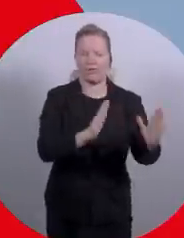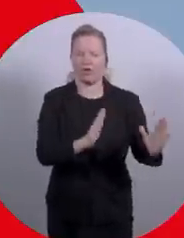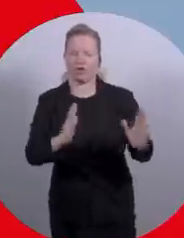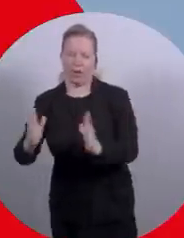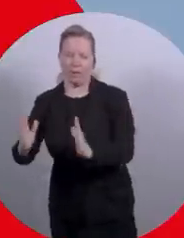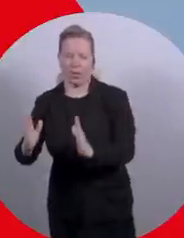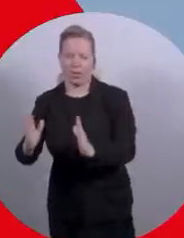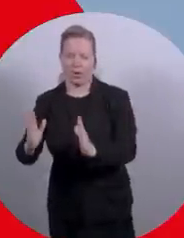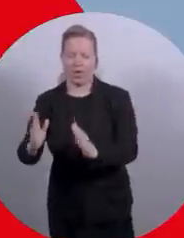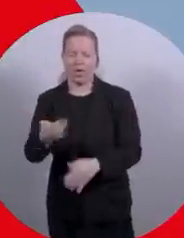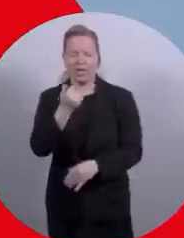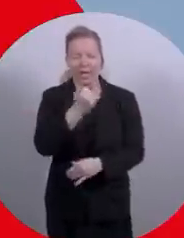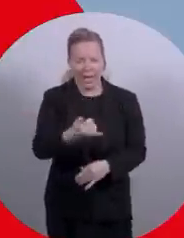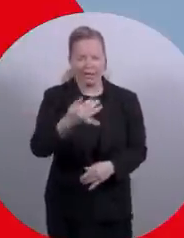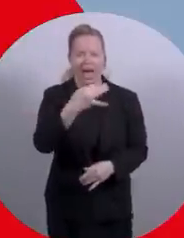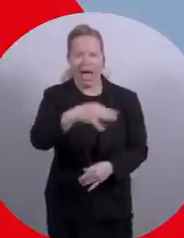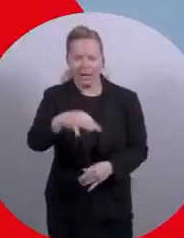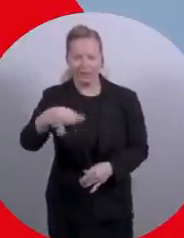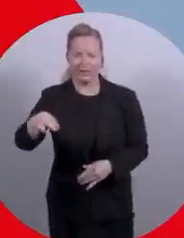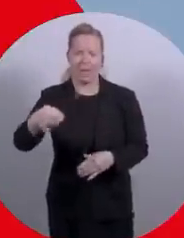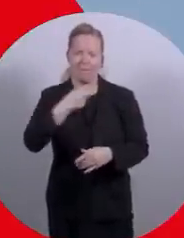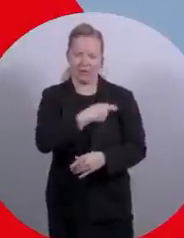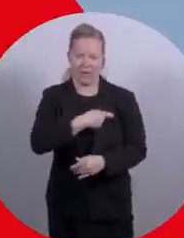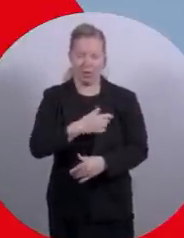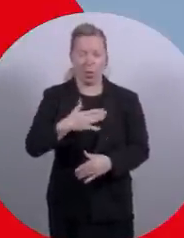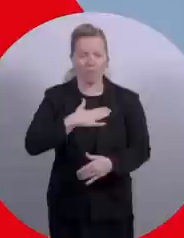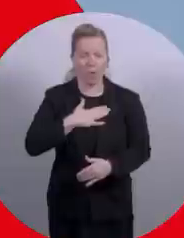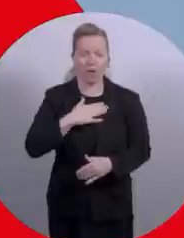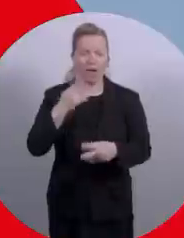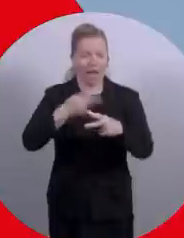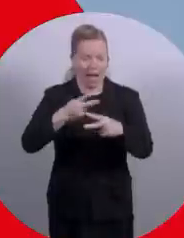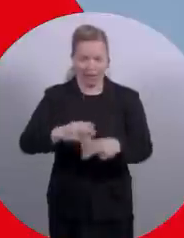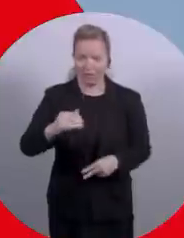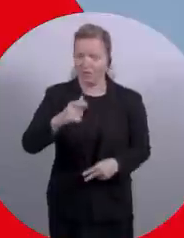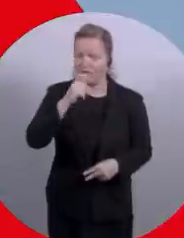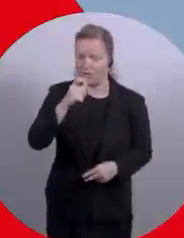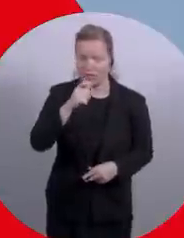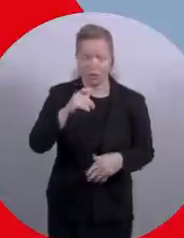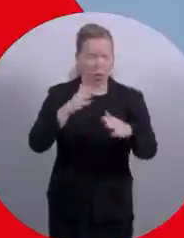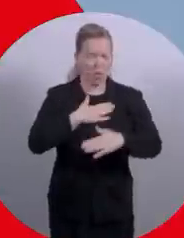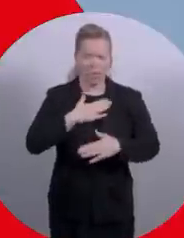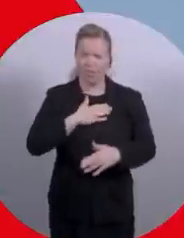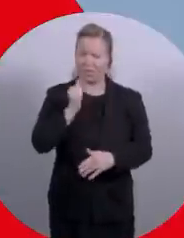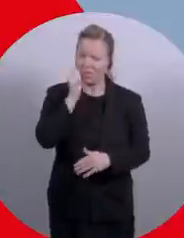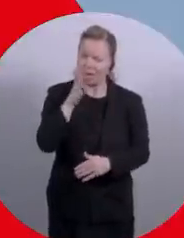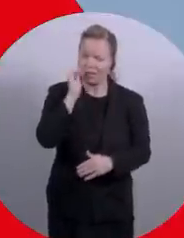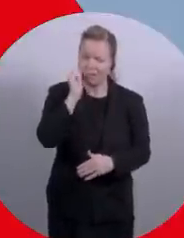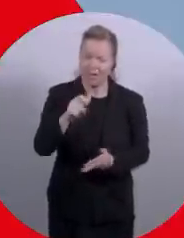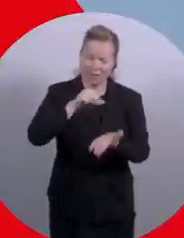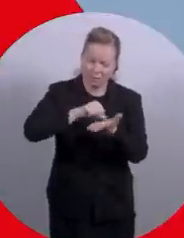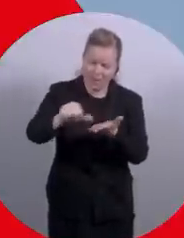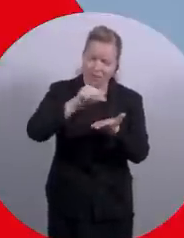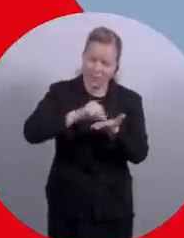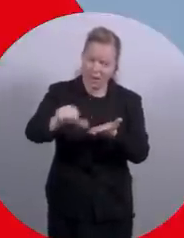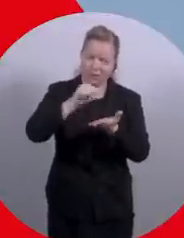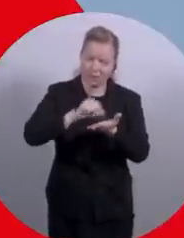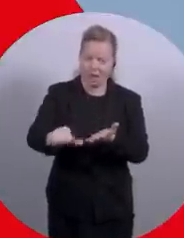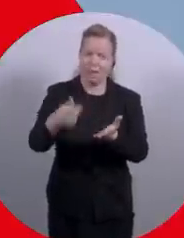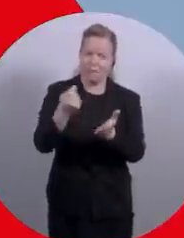einzelne Patient obwohl erkrankenversichert ist obwohl es eine Beiträge tagtäglich bezahlt